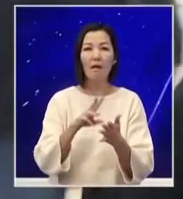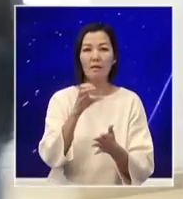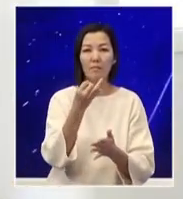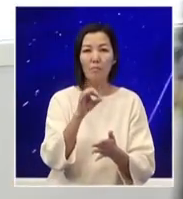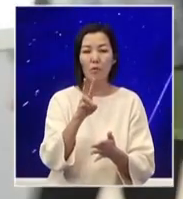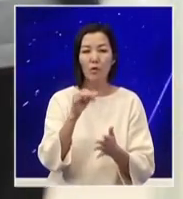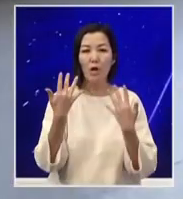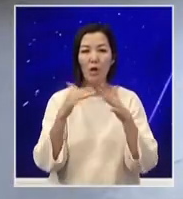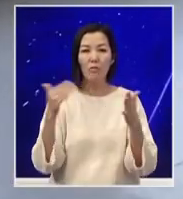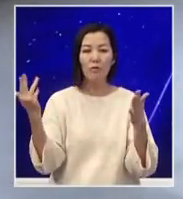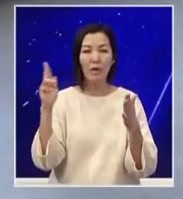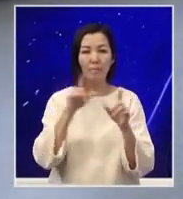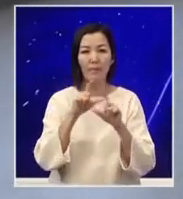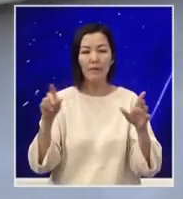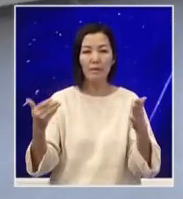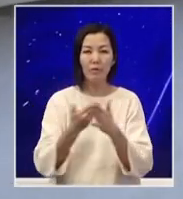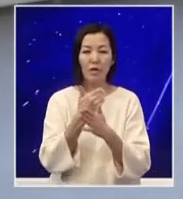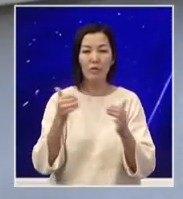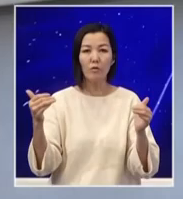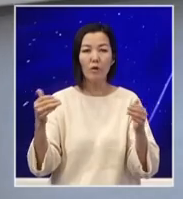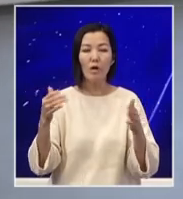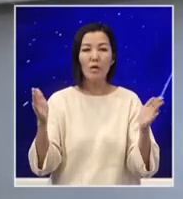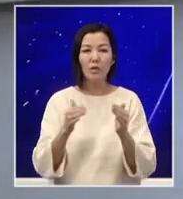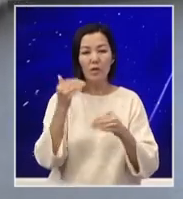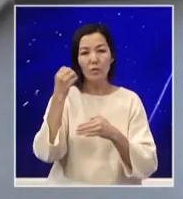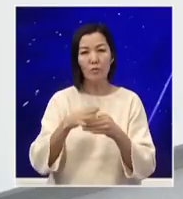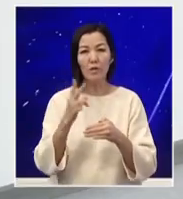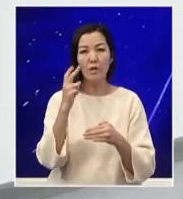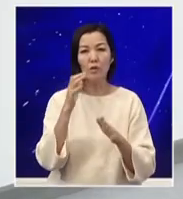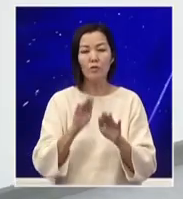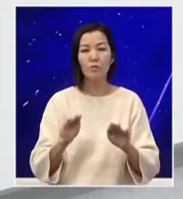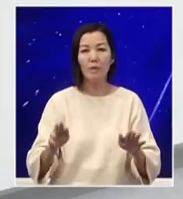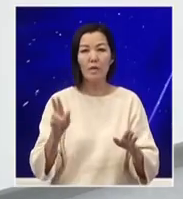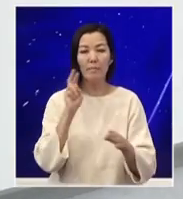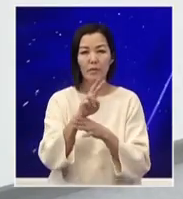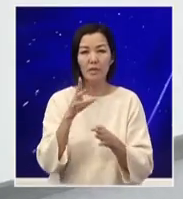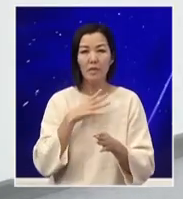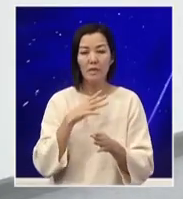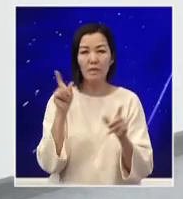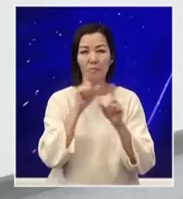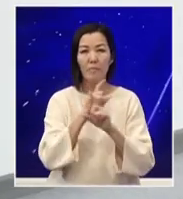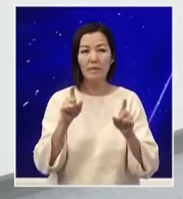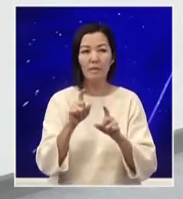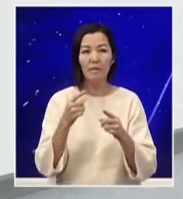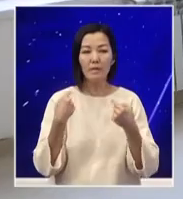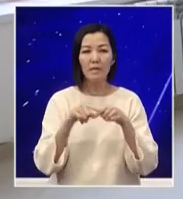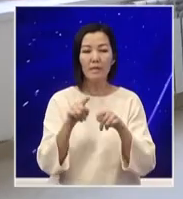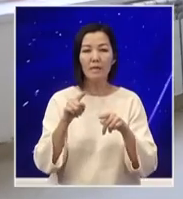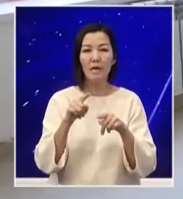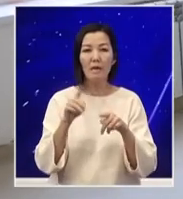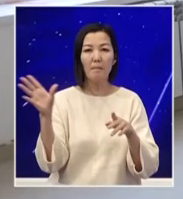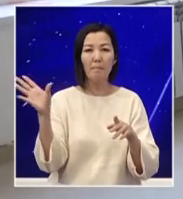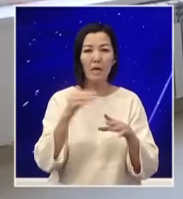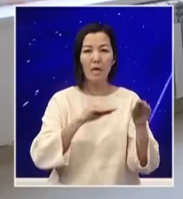Ауылындағы мектеп те жаңартылуда. Шағын орталығымен қосқанда мұнда 200-ге жоқ бала тәрбиеленеді. Мектептің материалдық техникалық базасы